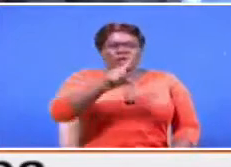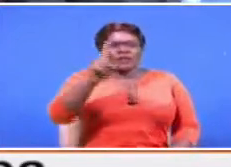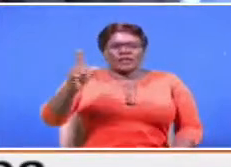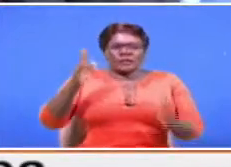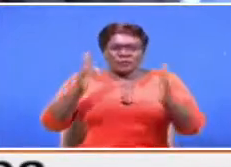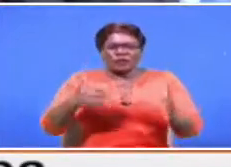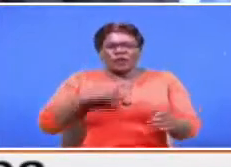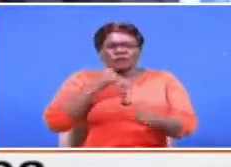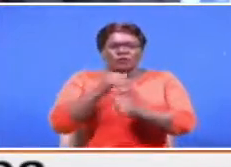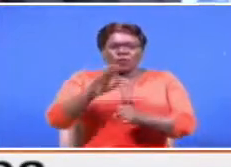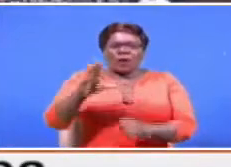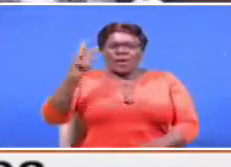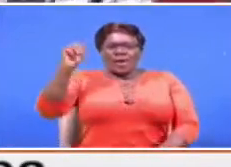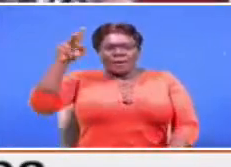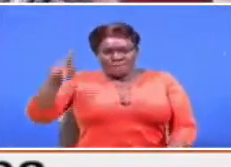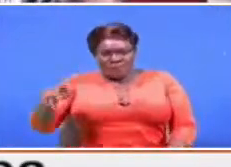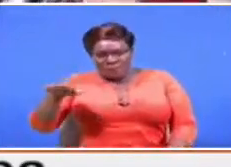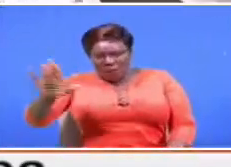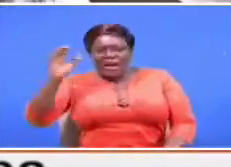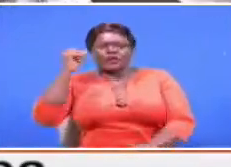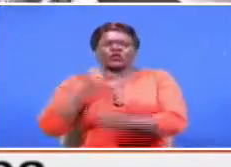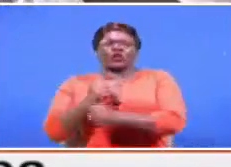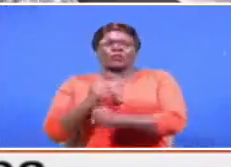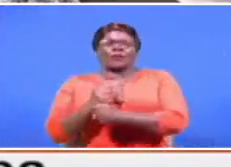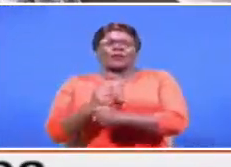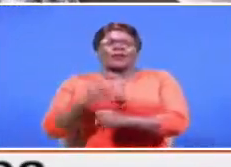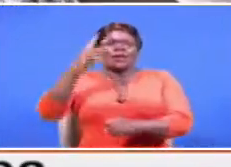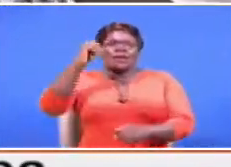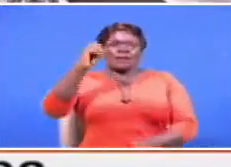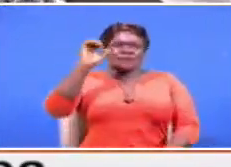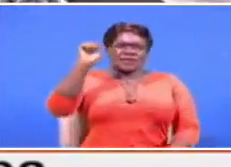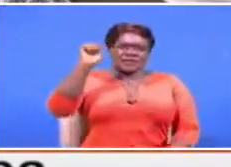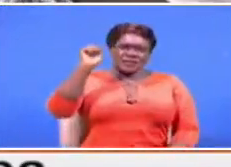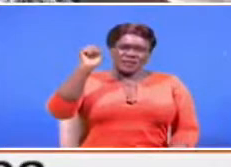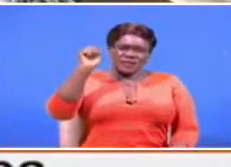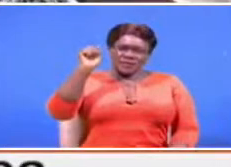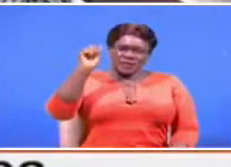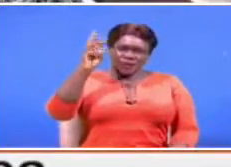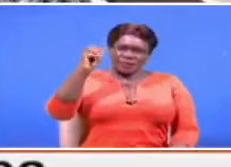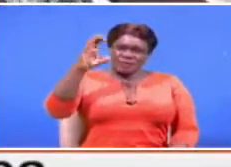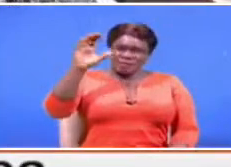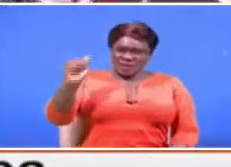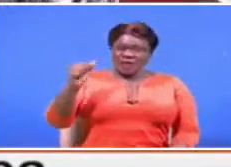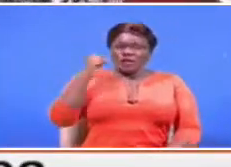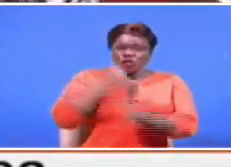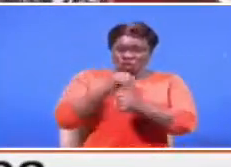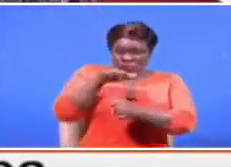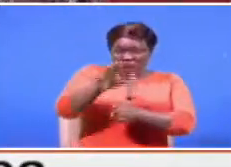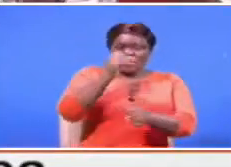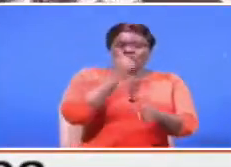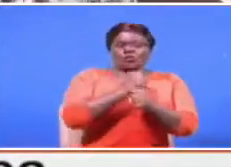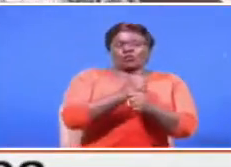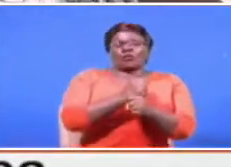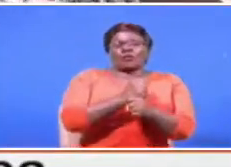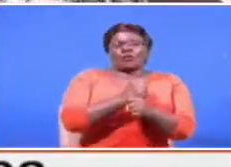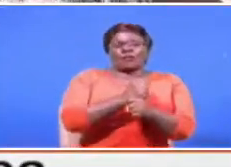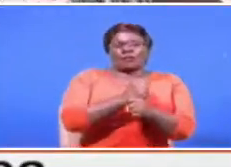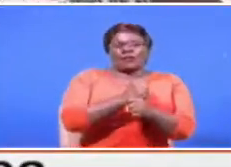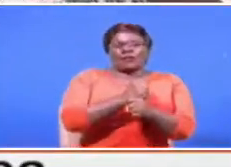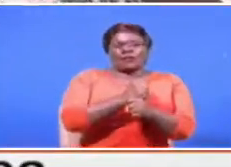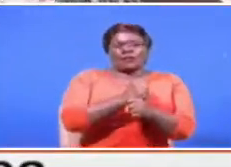yake. Kama ni mbunge, fanya kazi yako ya ubunge. Kama ni MCA, fanya kazi yako ya